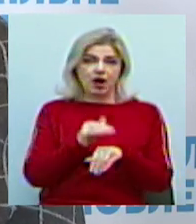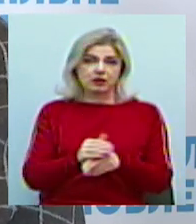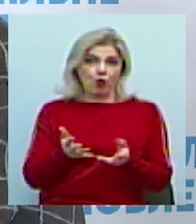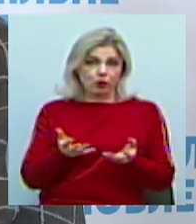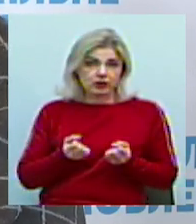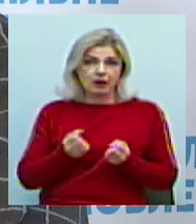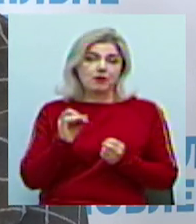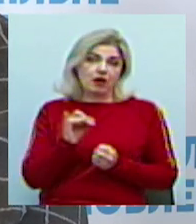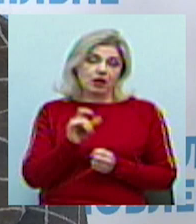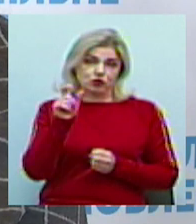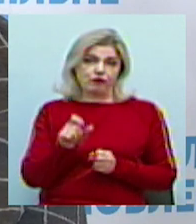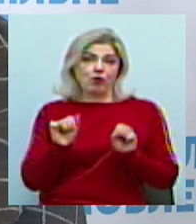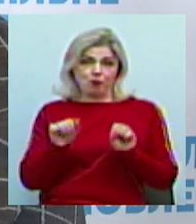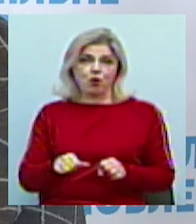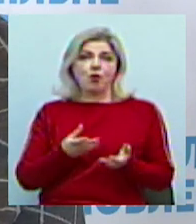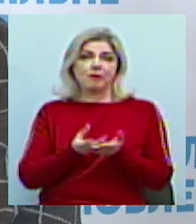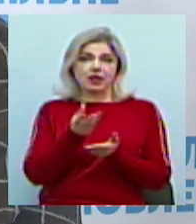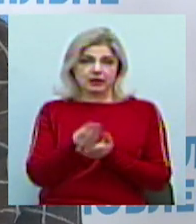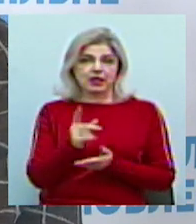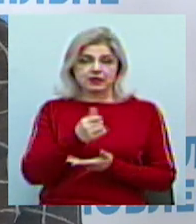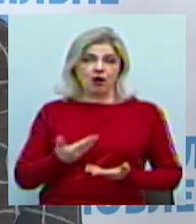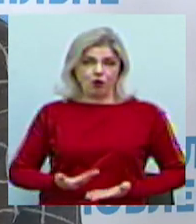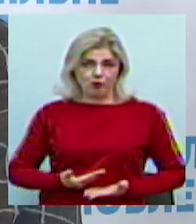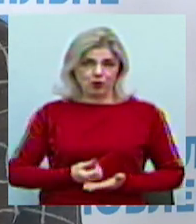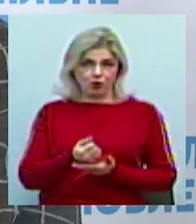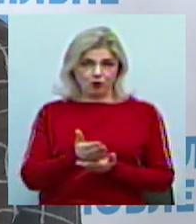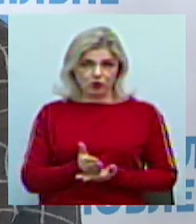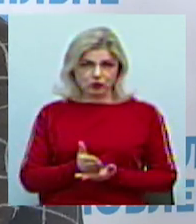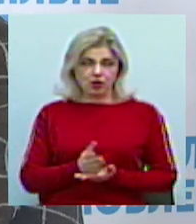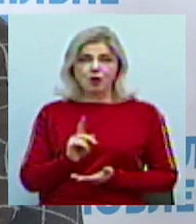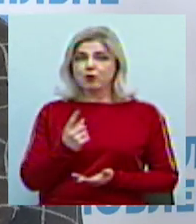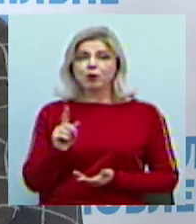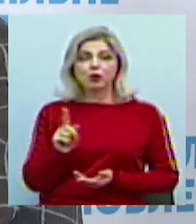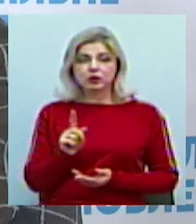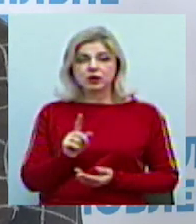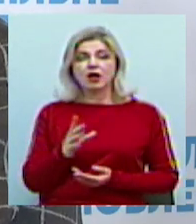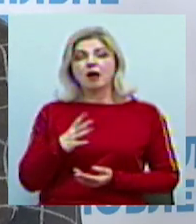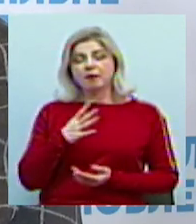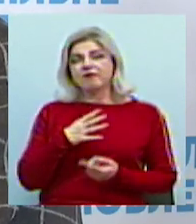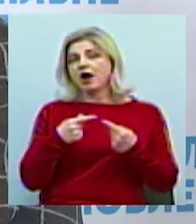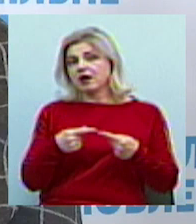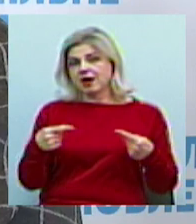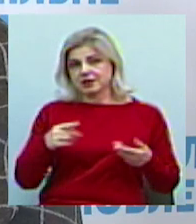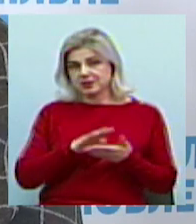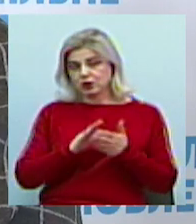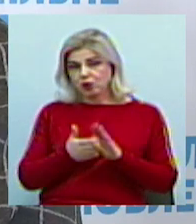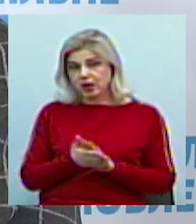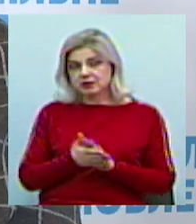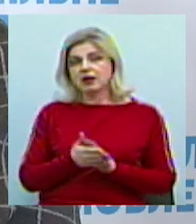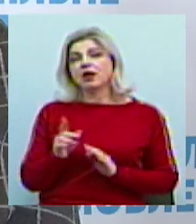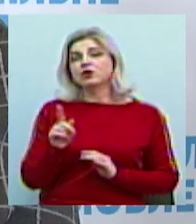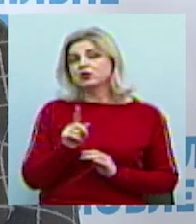і зможе заплатити за житлово-комунальні послуги, тому що різні виникали ситуації саме того, щоб